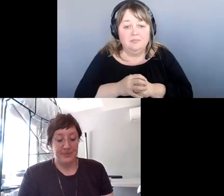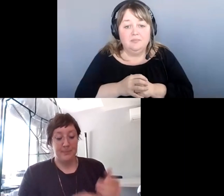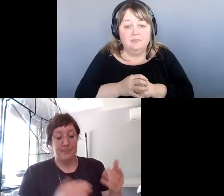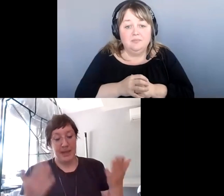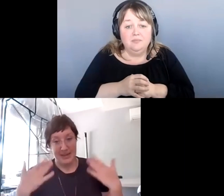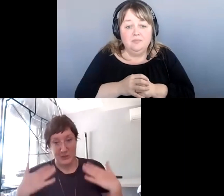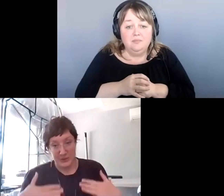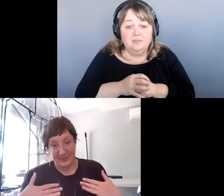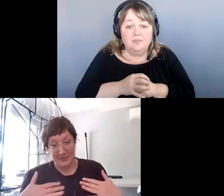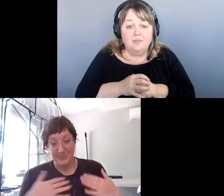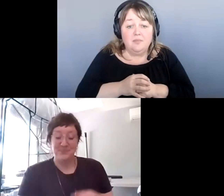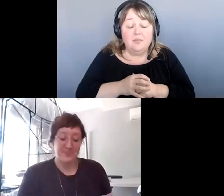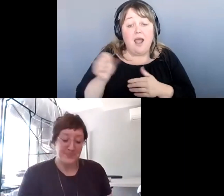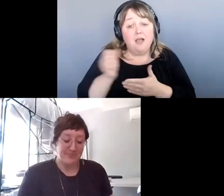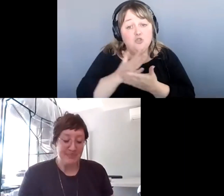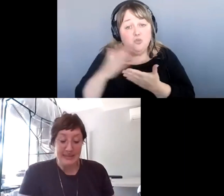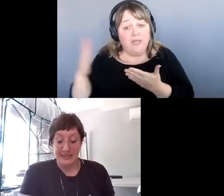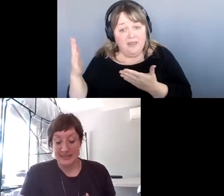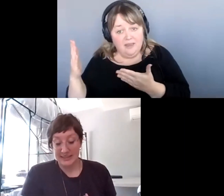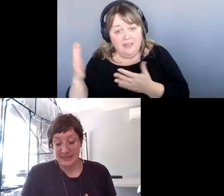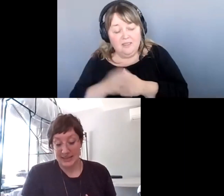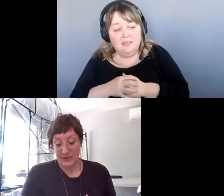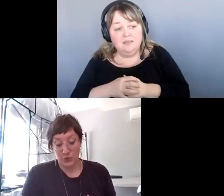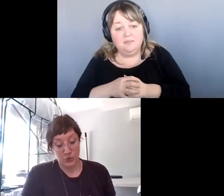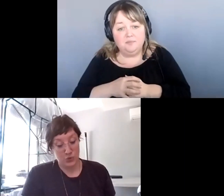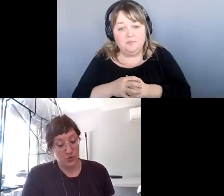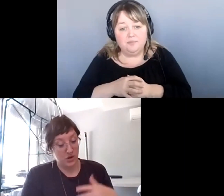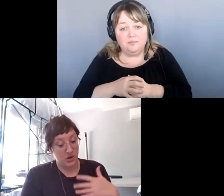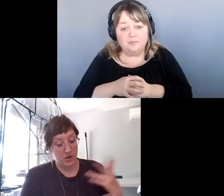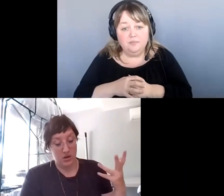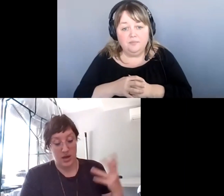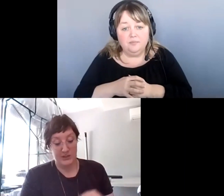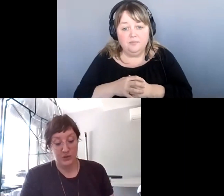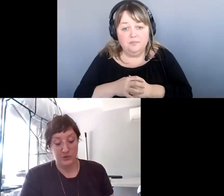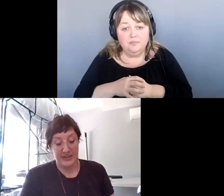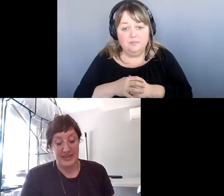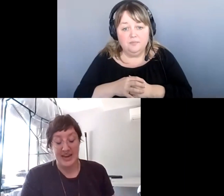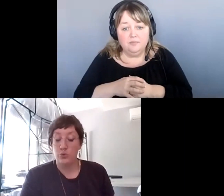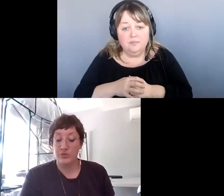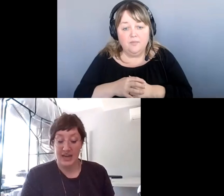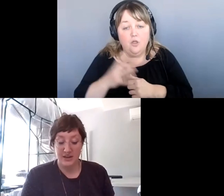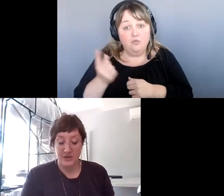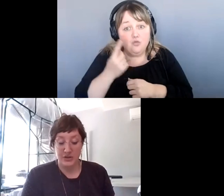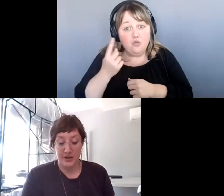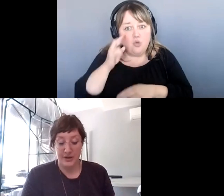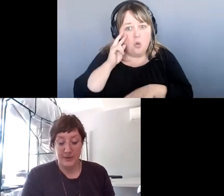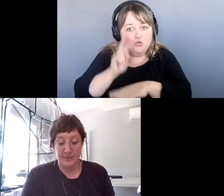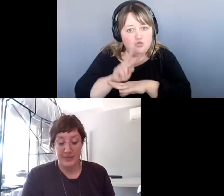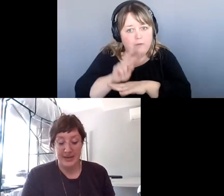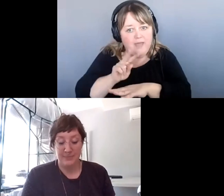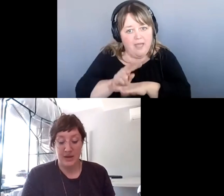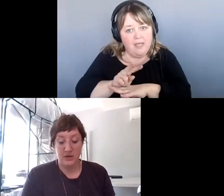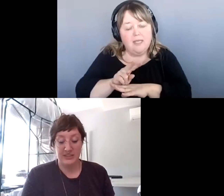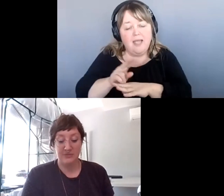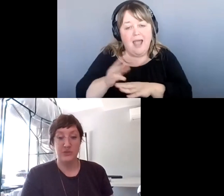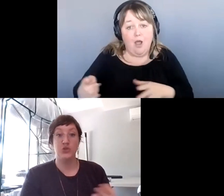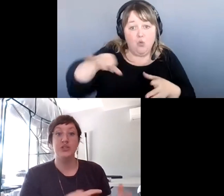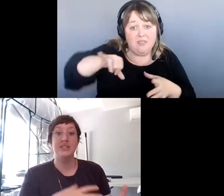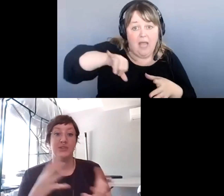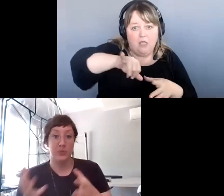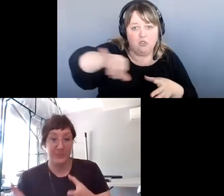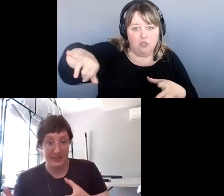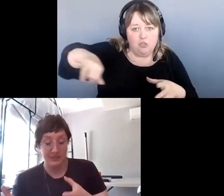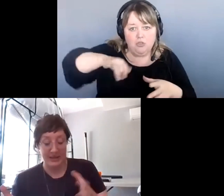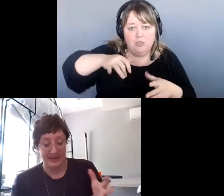Puis, par la suite, c'est toujours à surveiller l'arrosage. Les plantes qui viennent